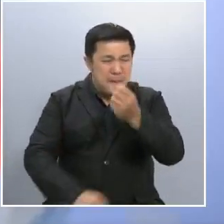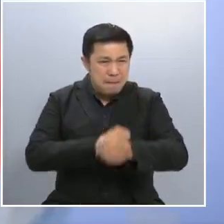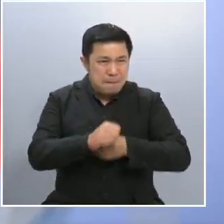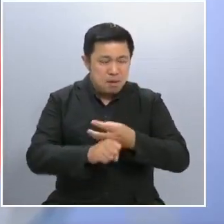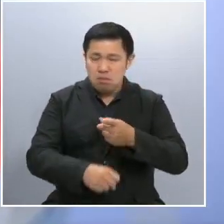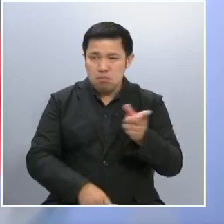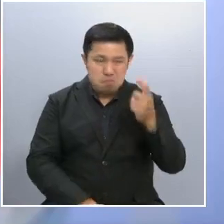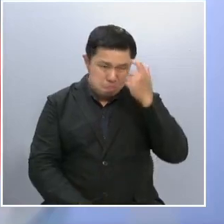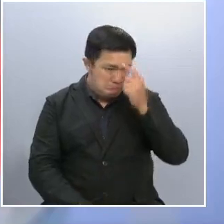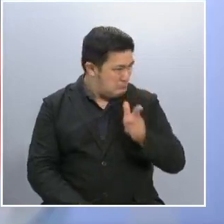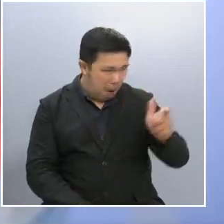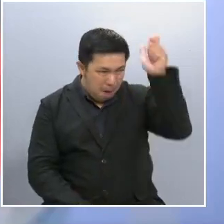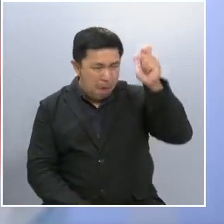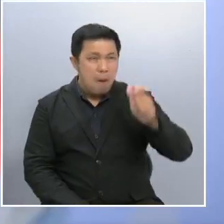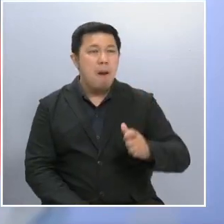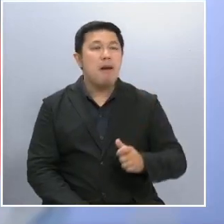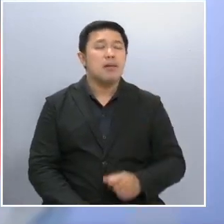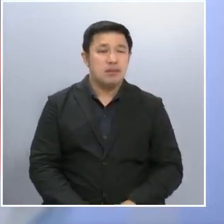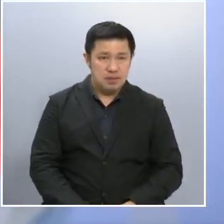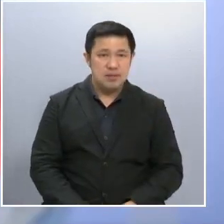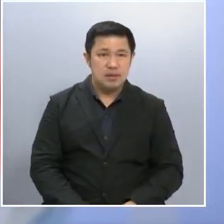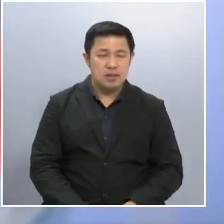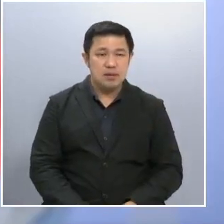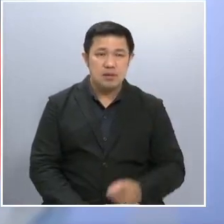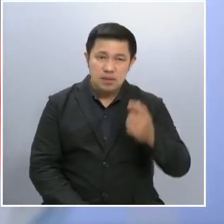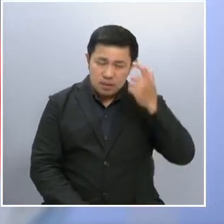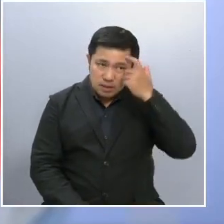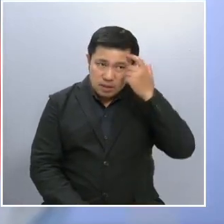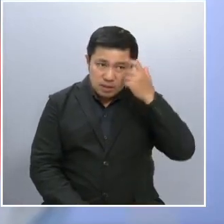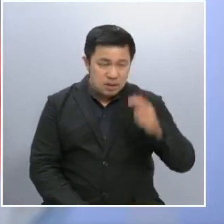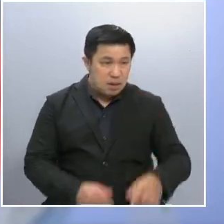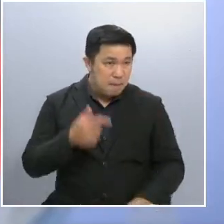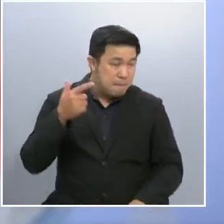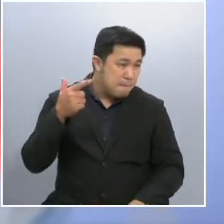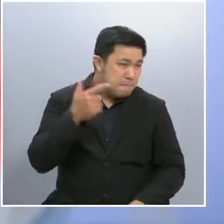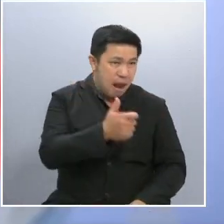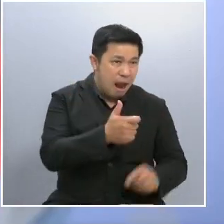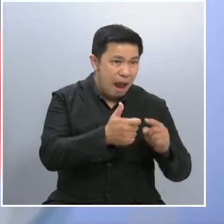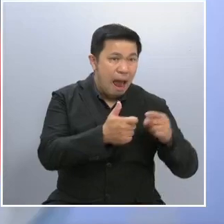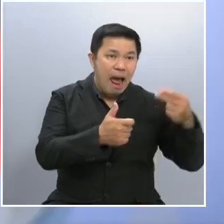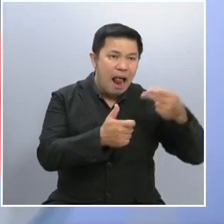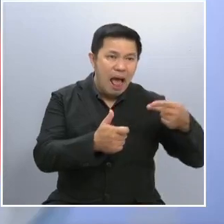หตุแบบนี้ก็คือไปสังหาร หลาน